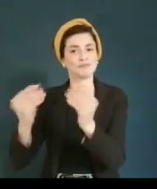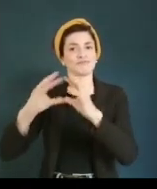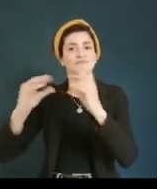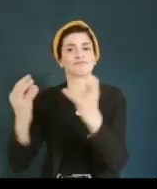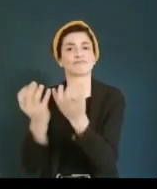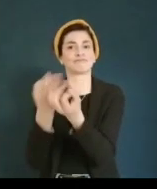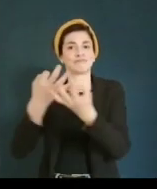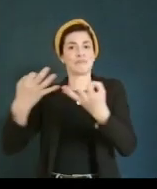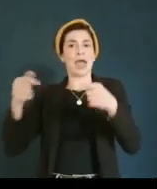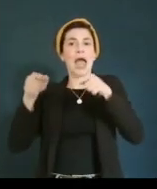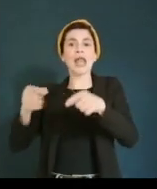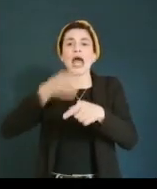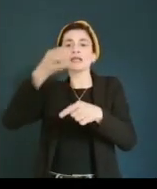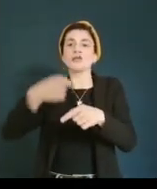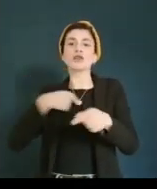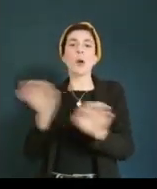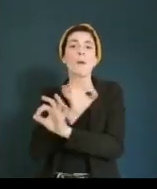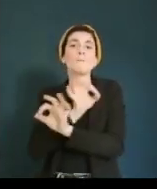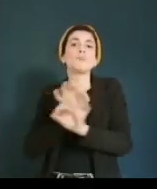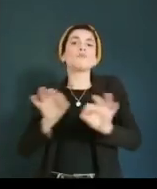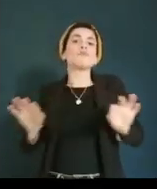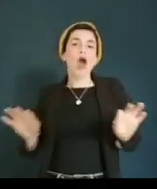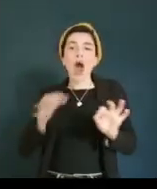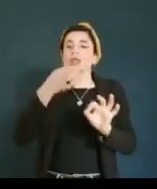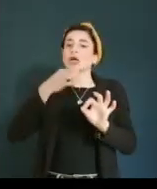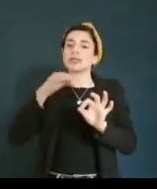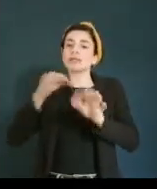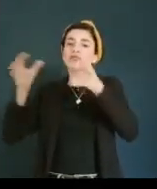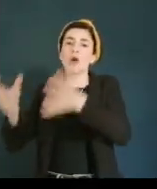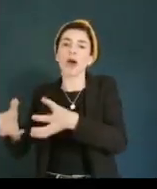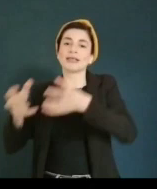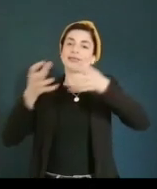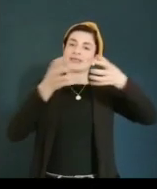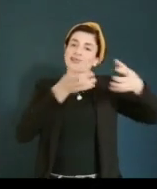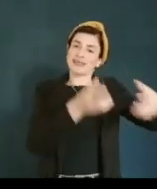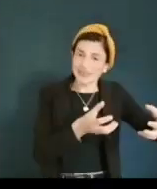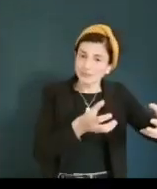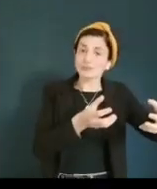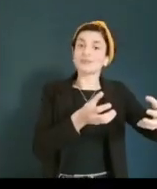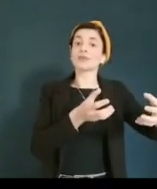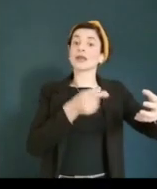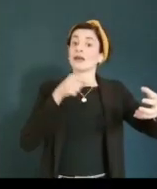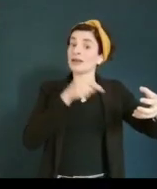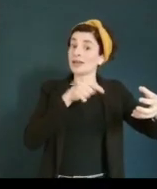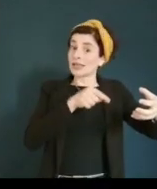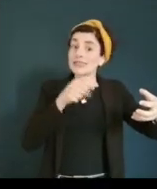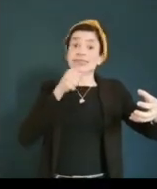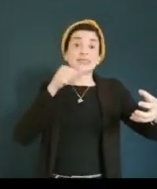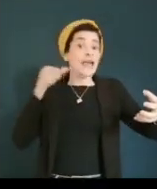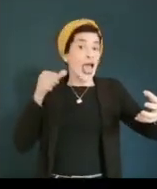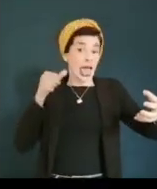tutto amalgamato. Quindi sono pronta per passarlo sulla mia